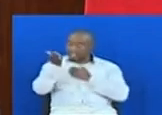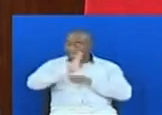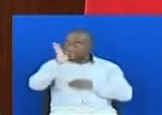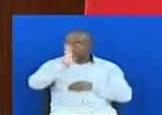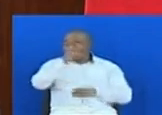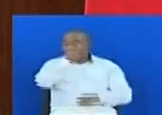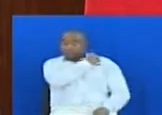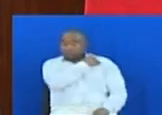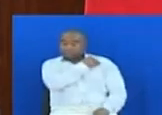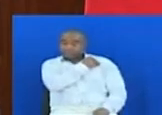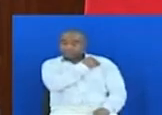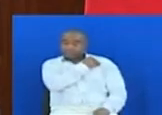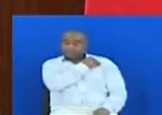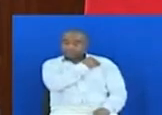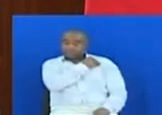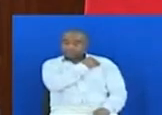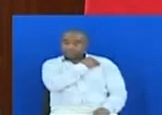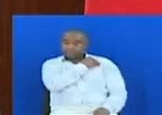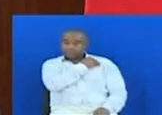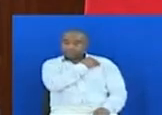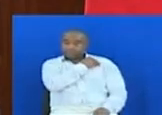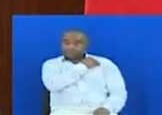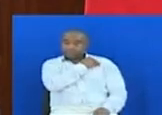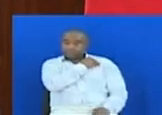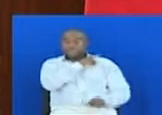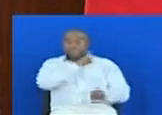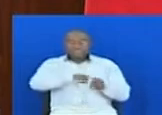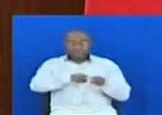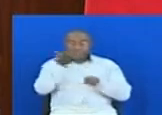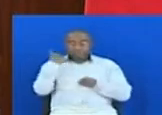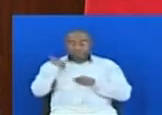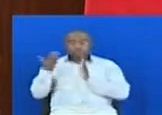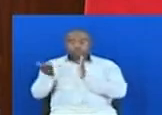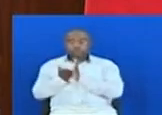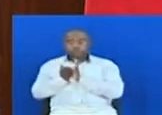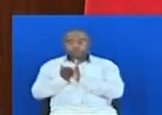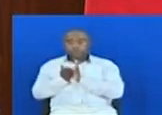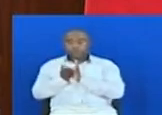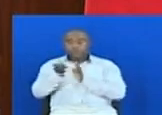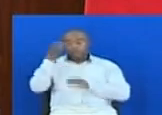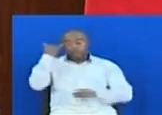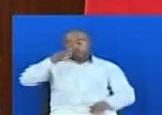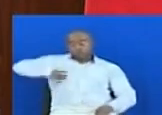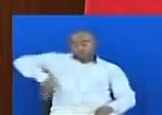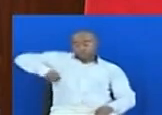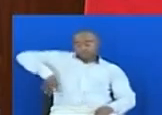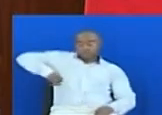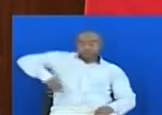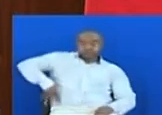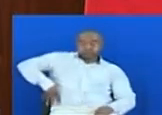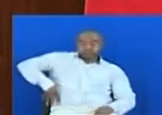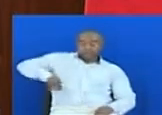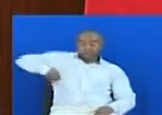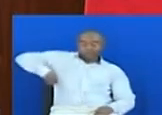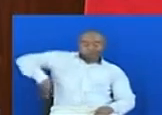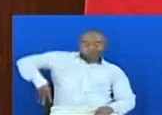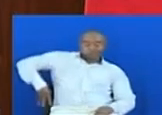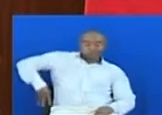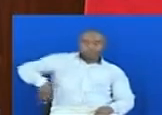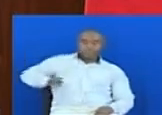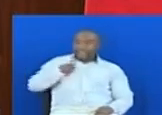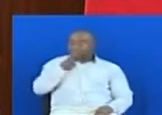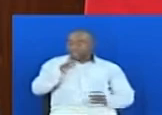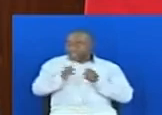katika causes of diarrhea, yani wakati tulipokuwa tukisoma maradhi ya kuharisha, aliniambia kwamba jambo moja